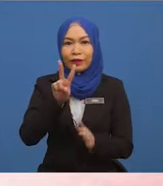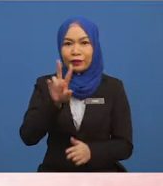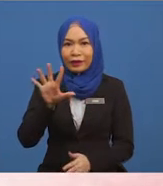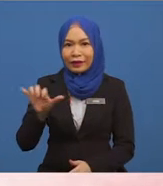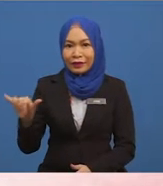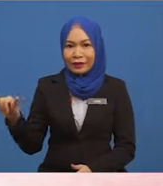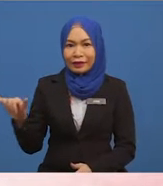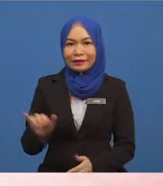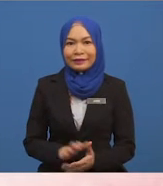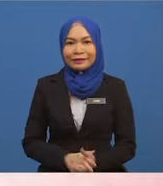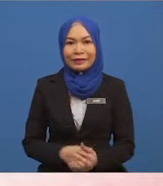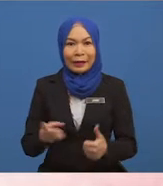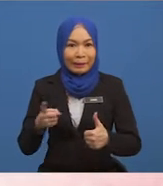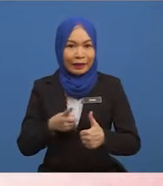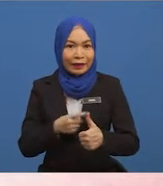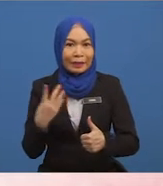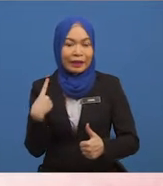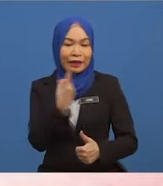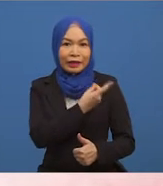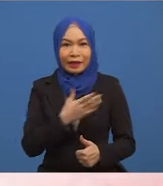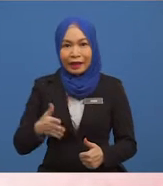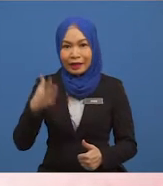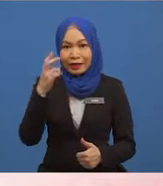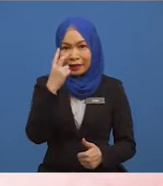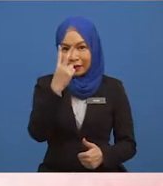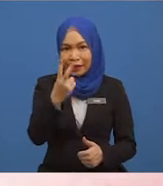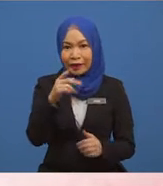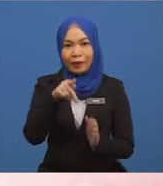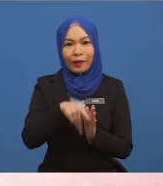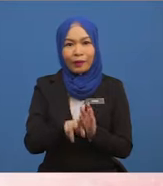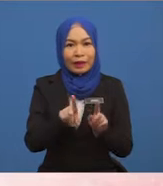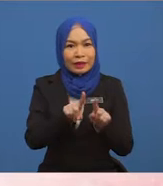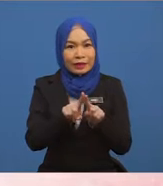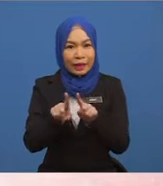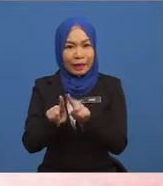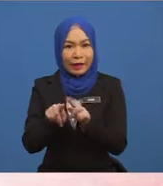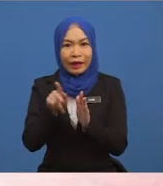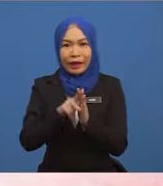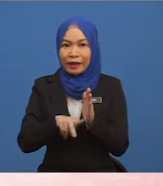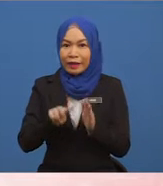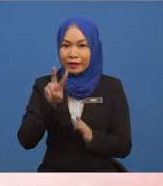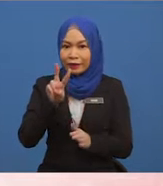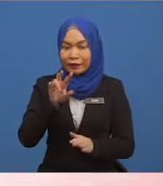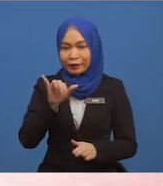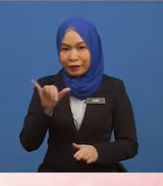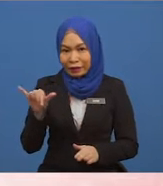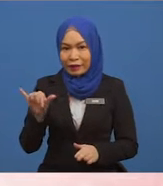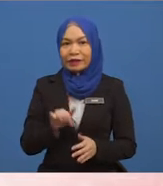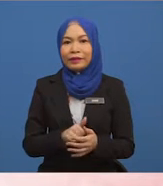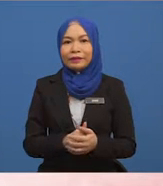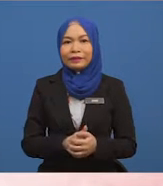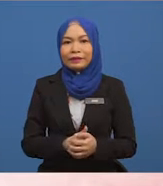Pertama sekali, kita akan melihat persamaan di antara respirasi aerob